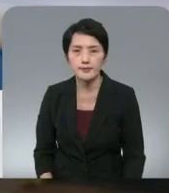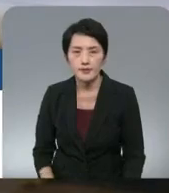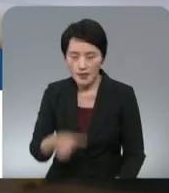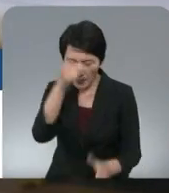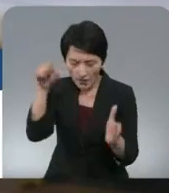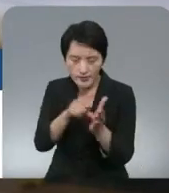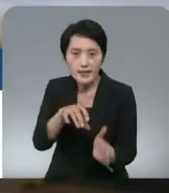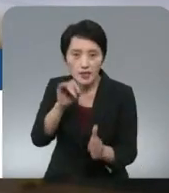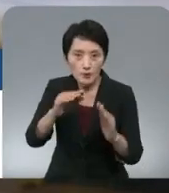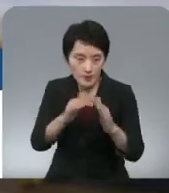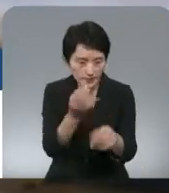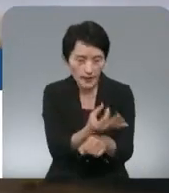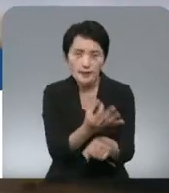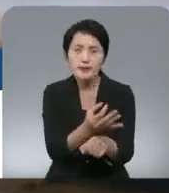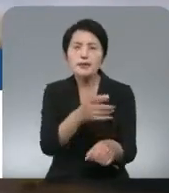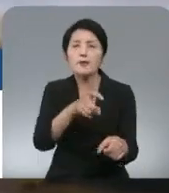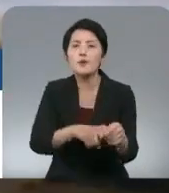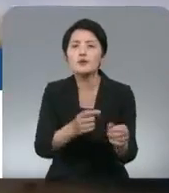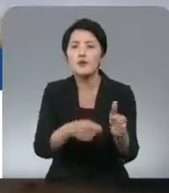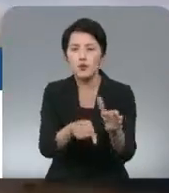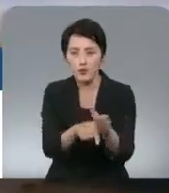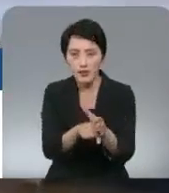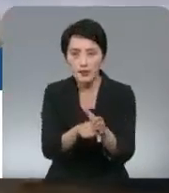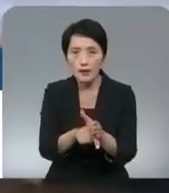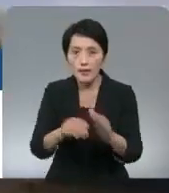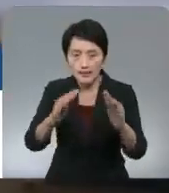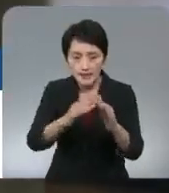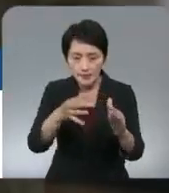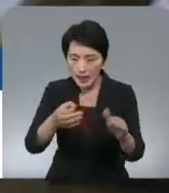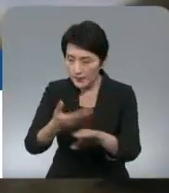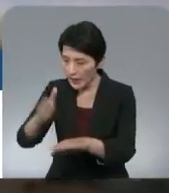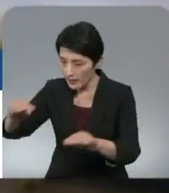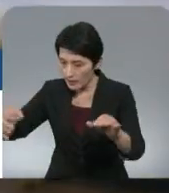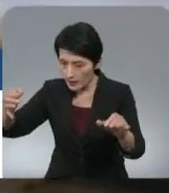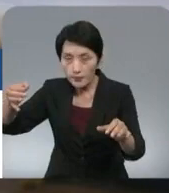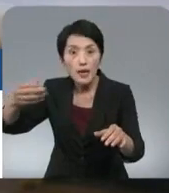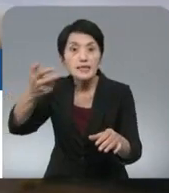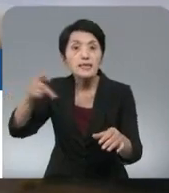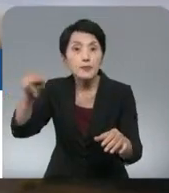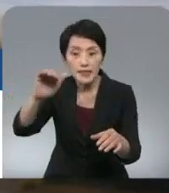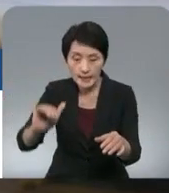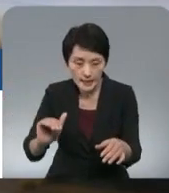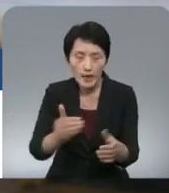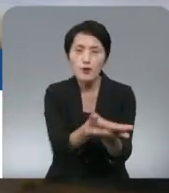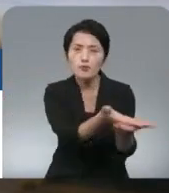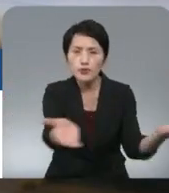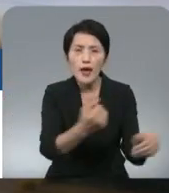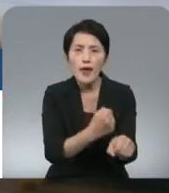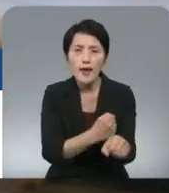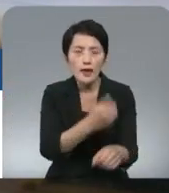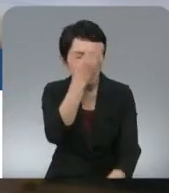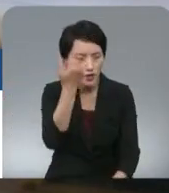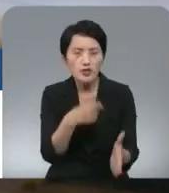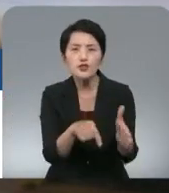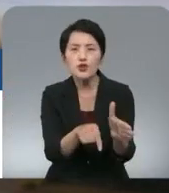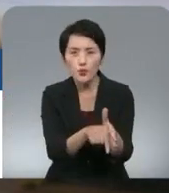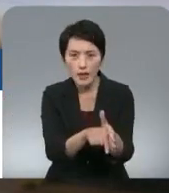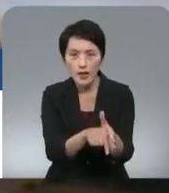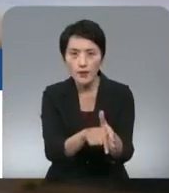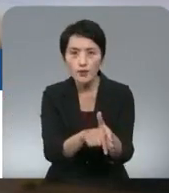bis 2024 konkrete pläne erstellen wolle das ministerium für land infrastruktur